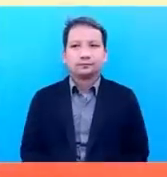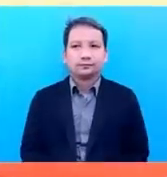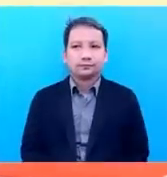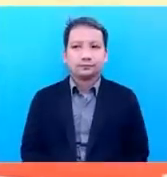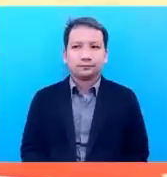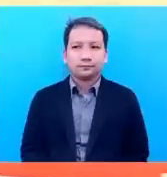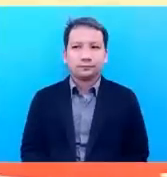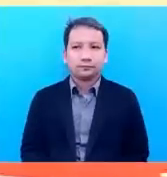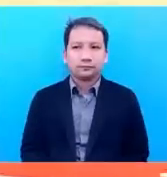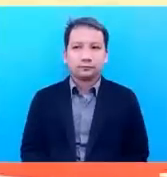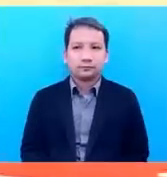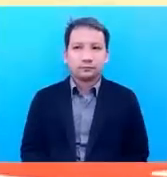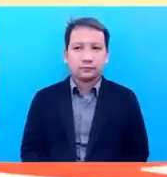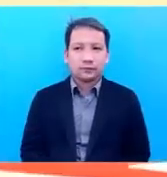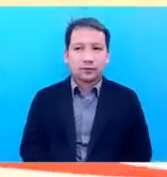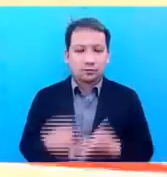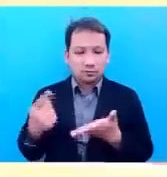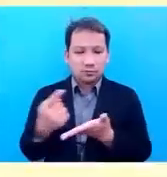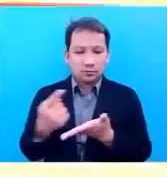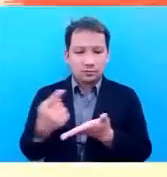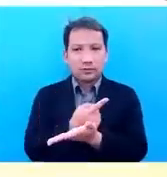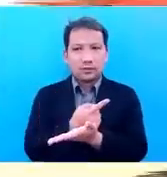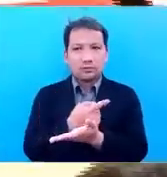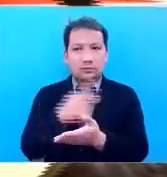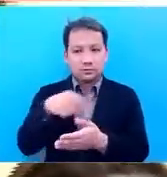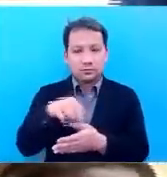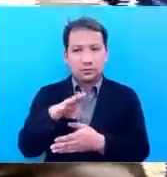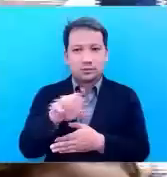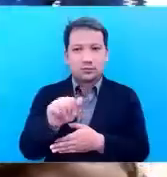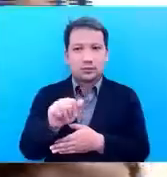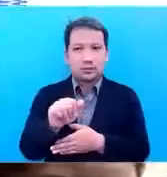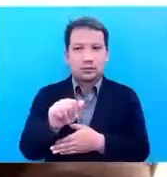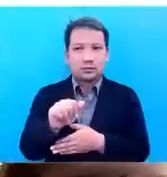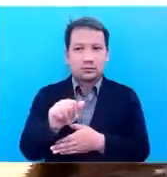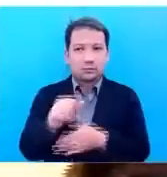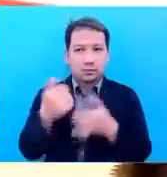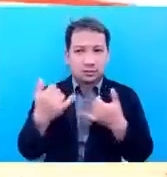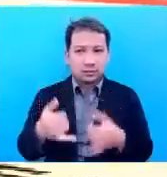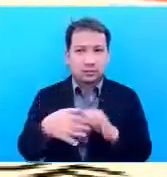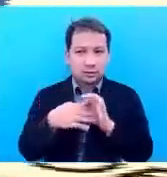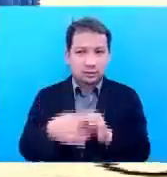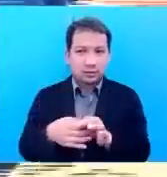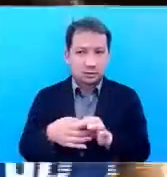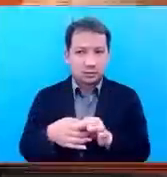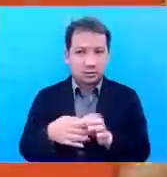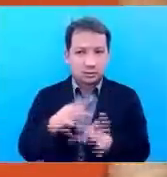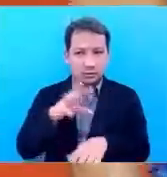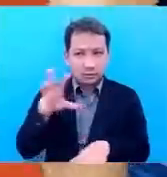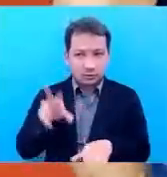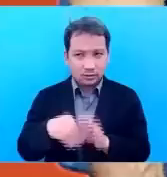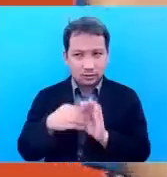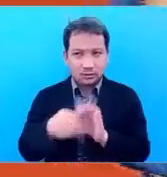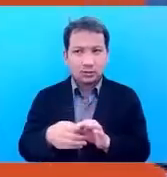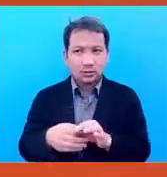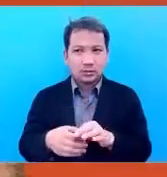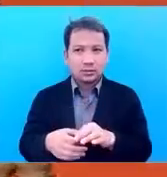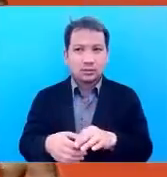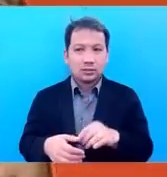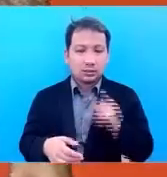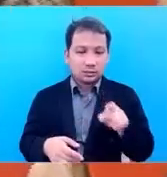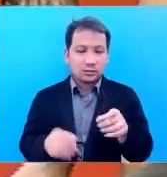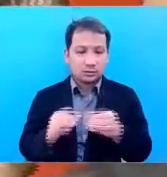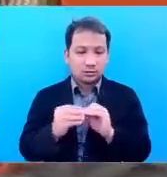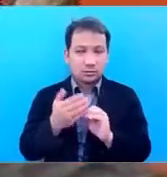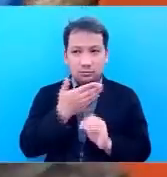Wala pang isang linggo matapos ang PBA Governors Cup Finals. Pero agad nang sumali sa ensayo ng Gilas Pilipinas si Best Player